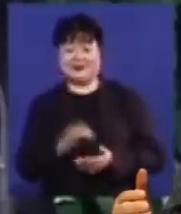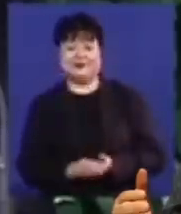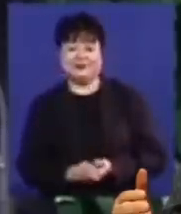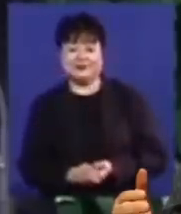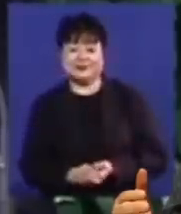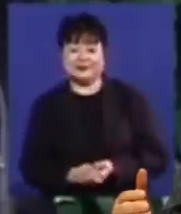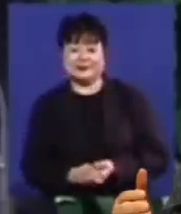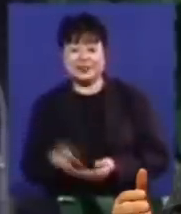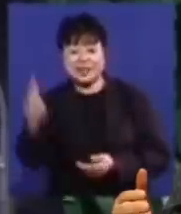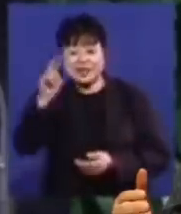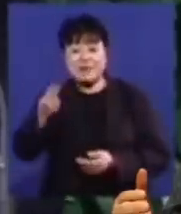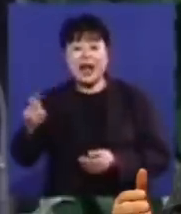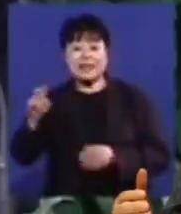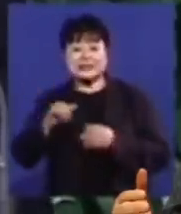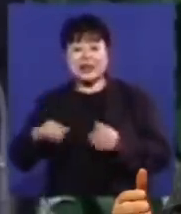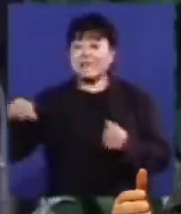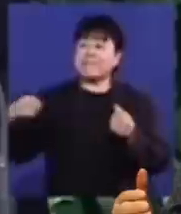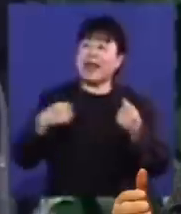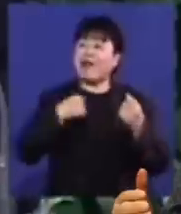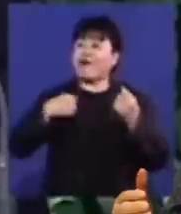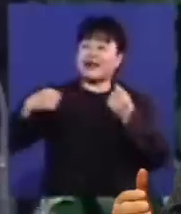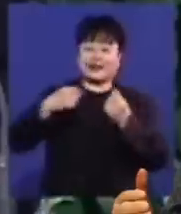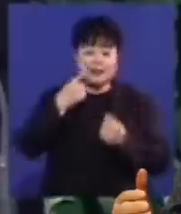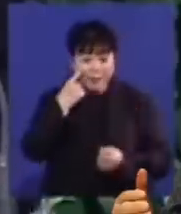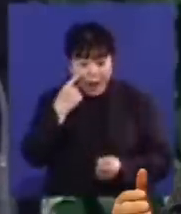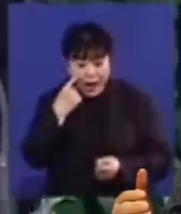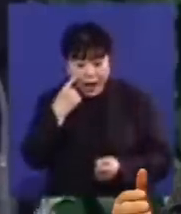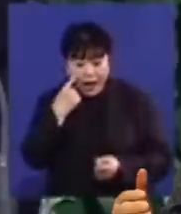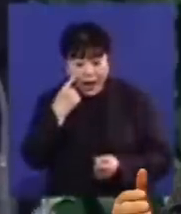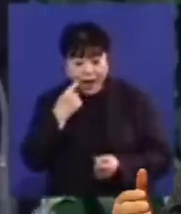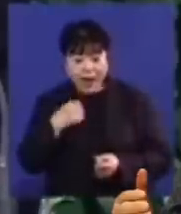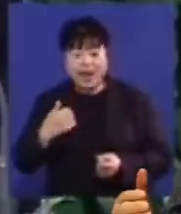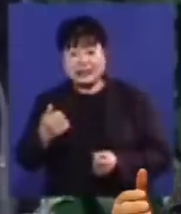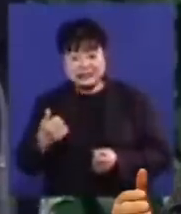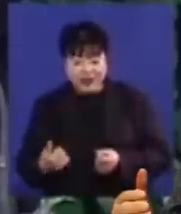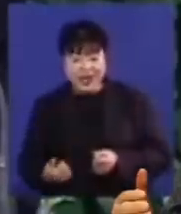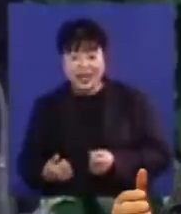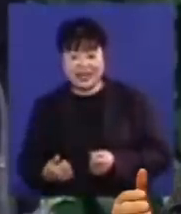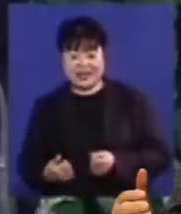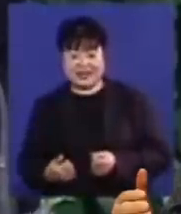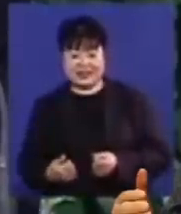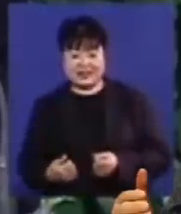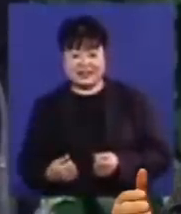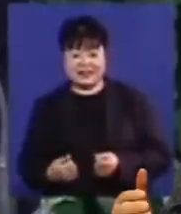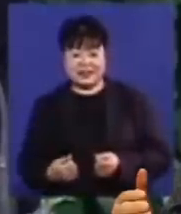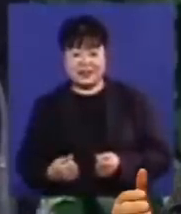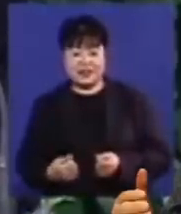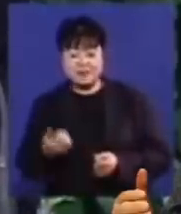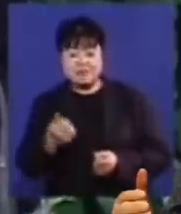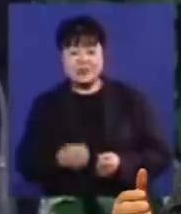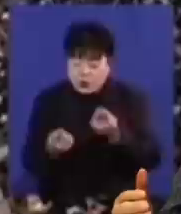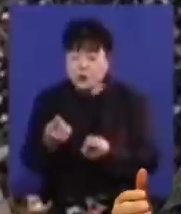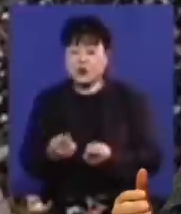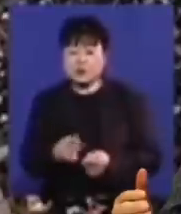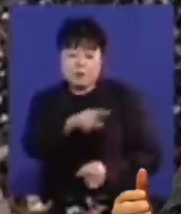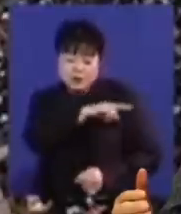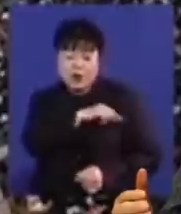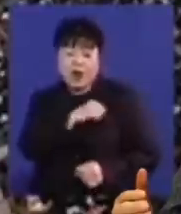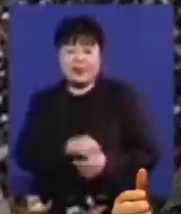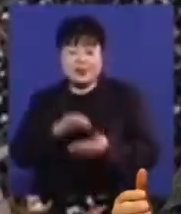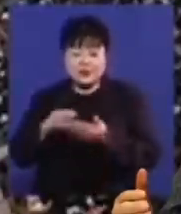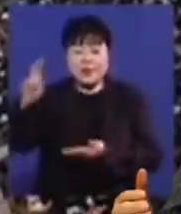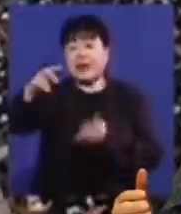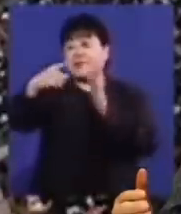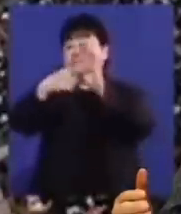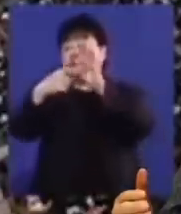말이, 음악가를 보라. 바이올리니스트가 음악에 가기 전에 바이올린 쓴 조율을 한다. 예수 믿는